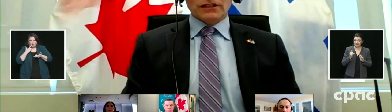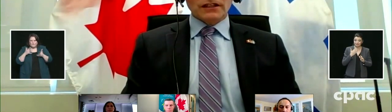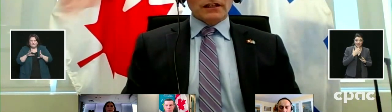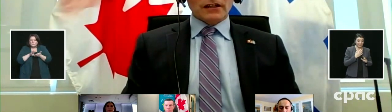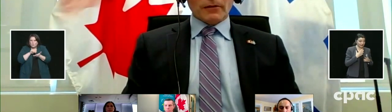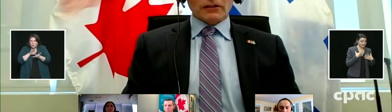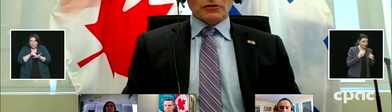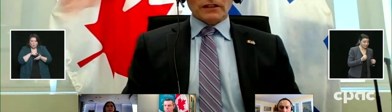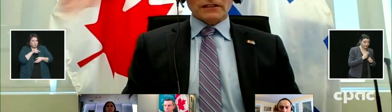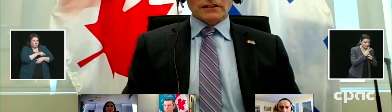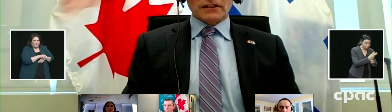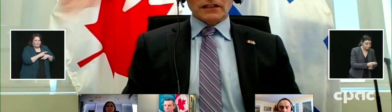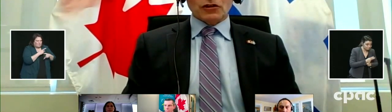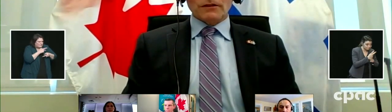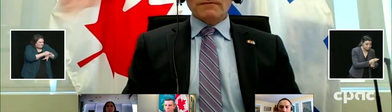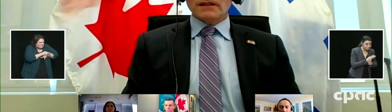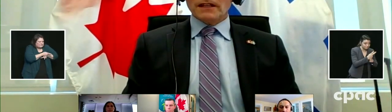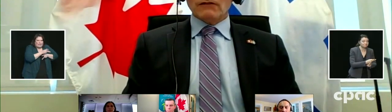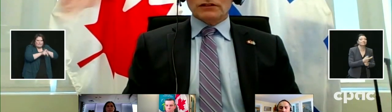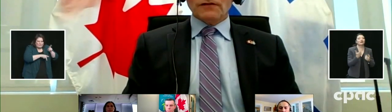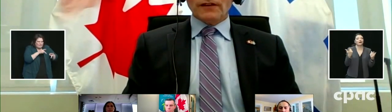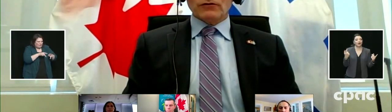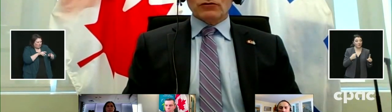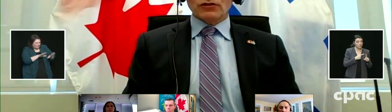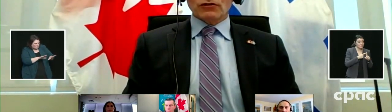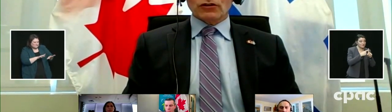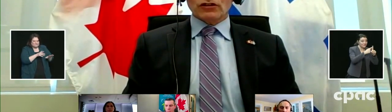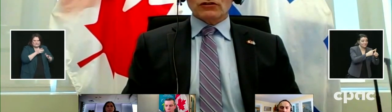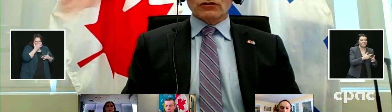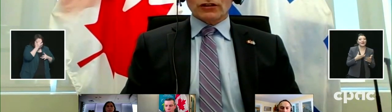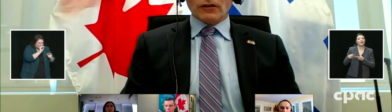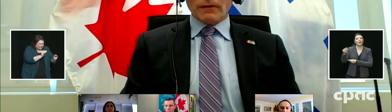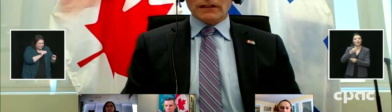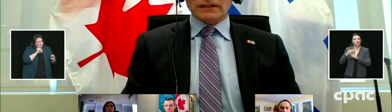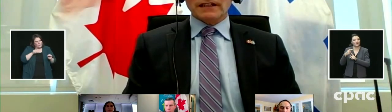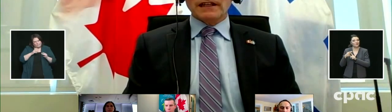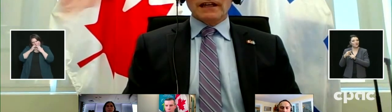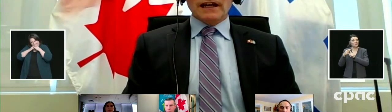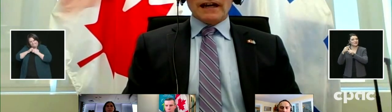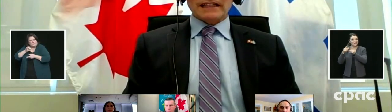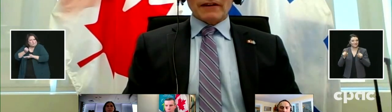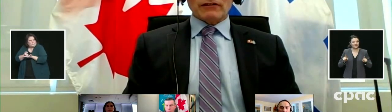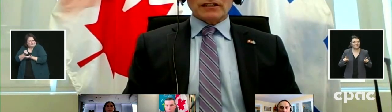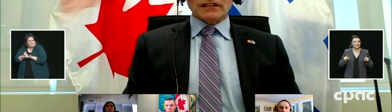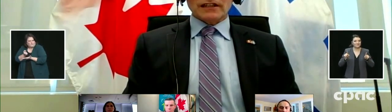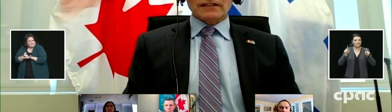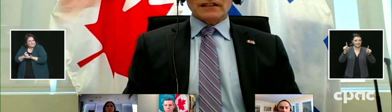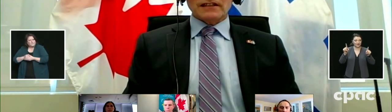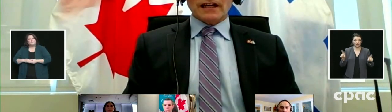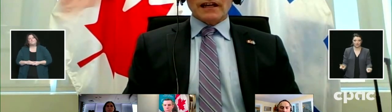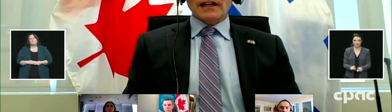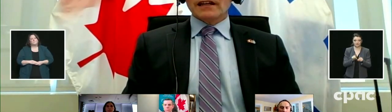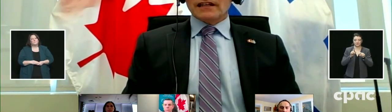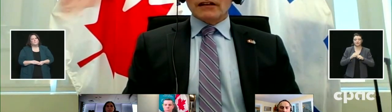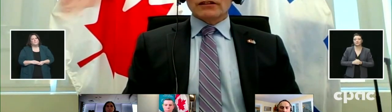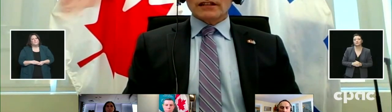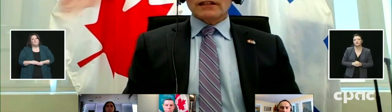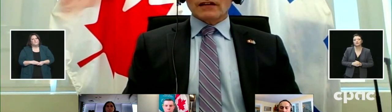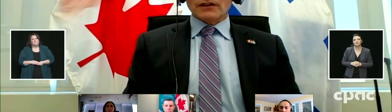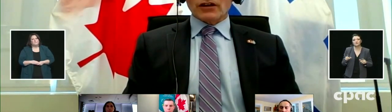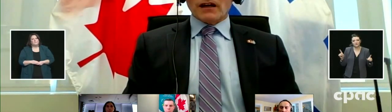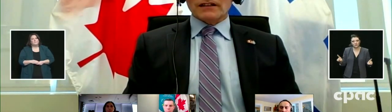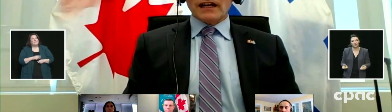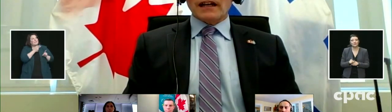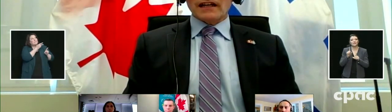va aussi prendre soin de la santé de l'économie. Et il a aussi fait allusion que lorsqu'on sera passé à travers de cette crise sanitaire, il y a une